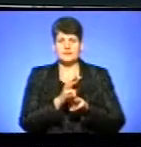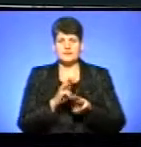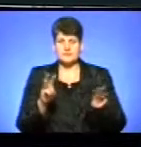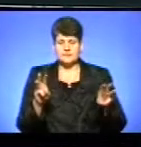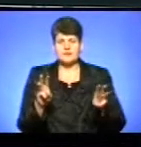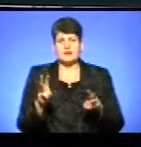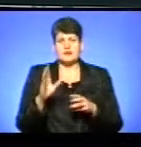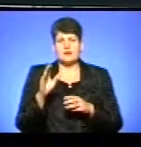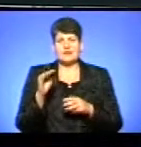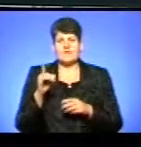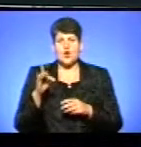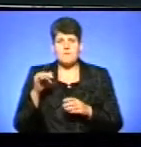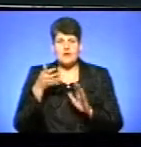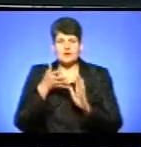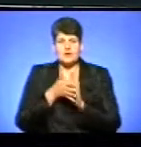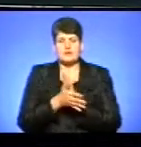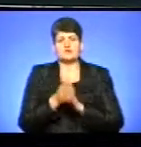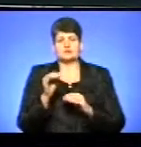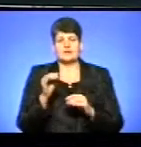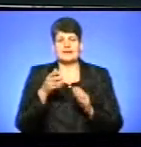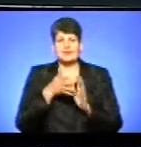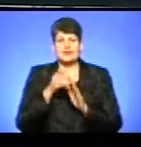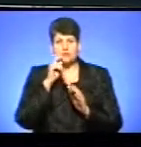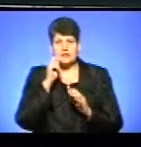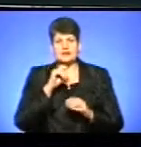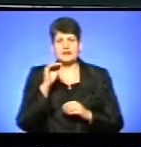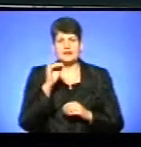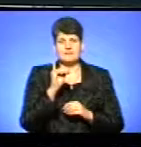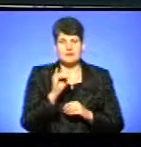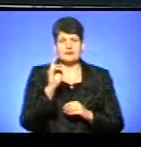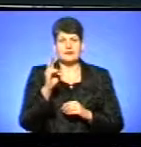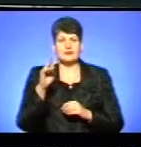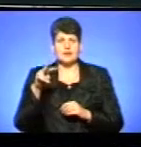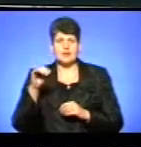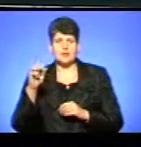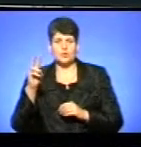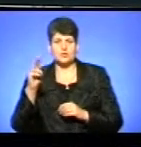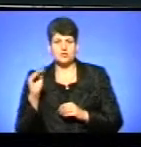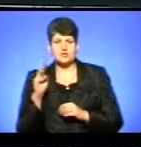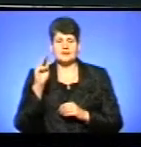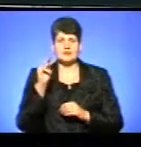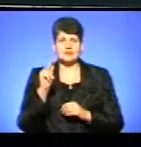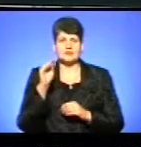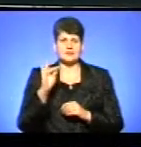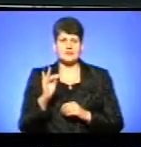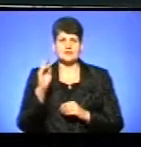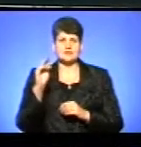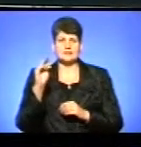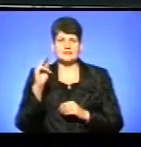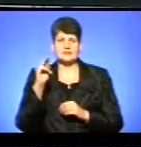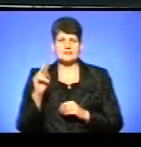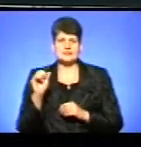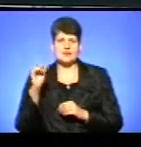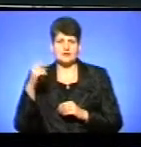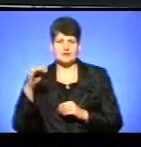та євроатлантичної інтеграції України Іванна Климпуш-Цинцадзе. Своїми успішними історіями з євроінтеграції